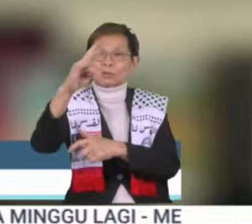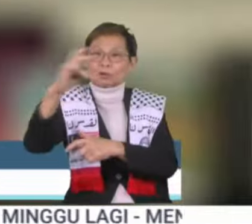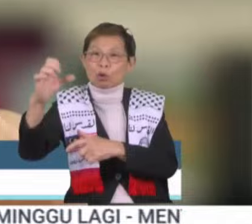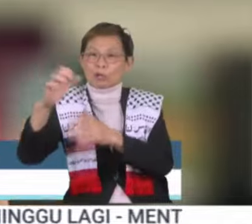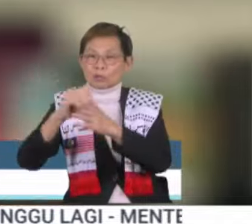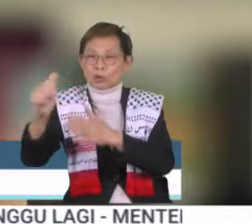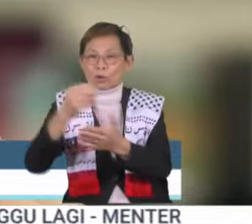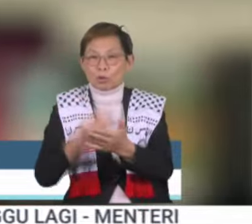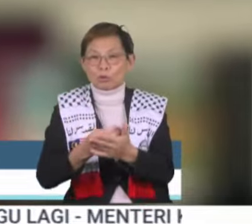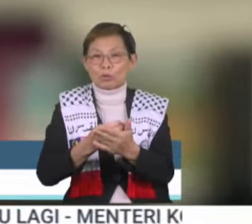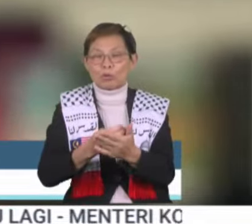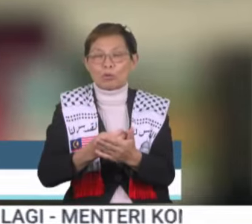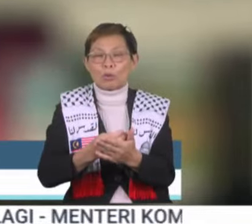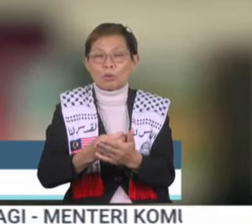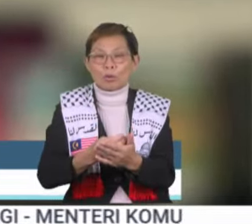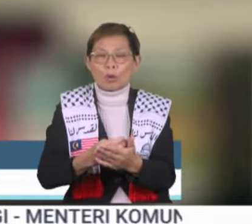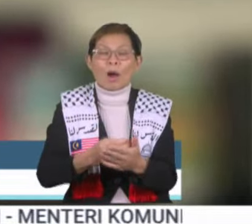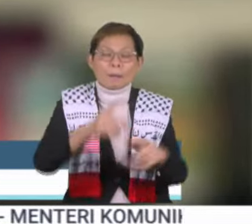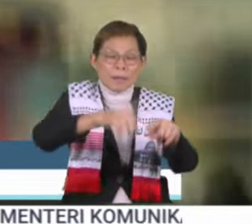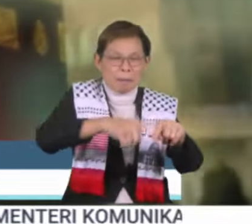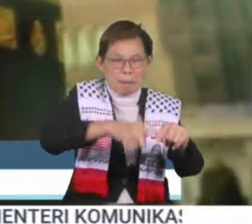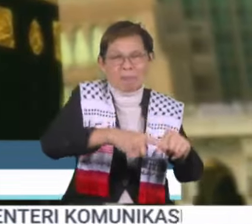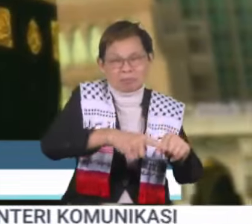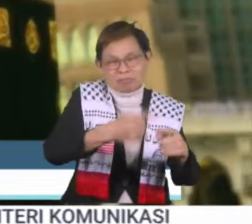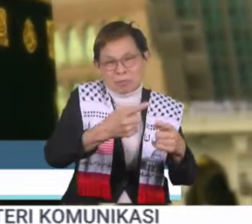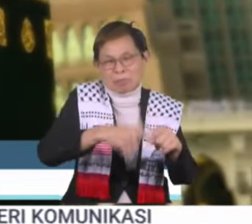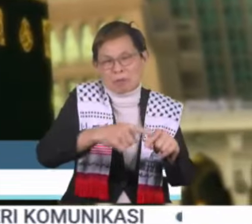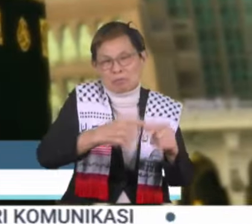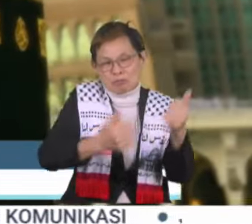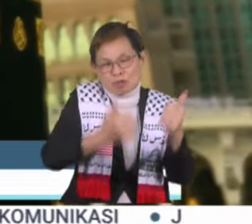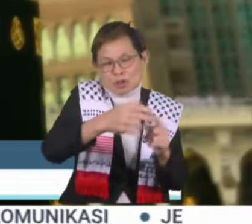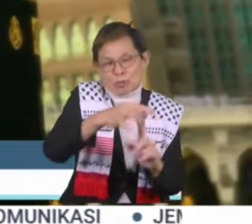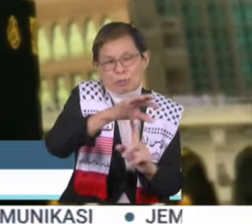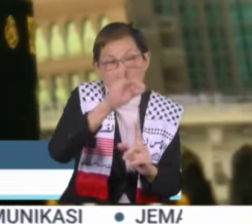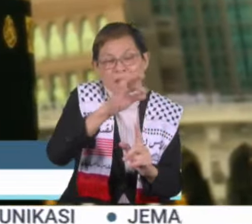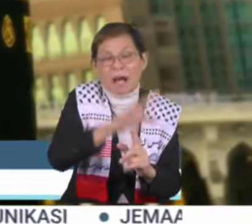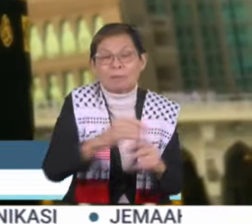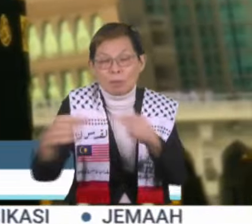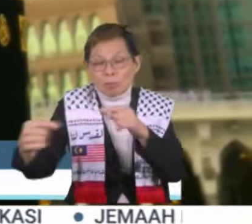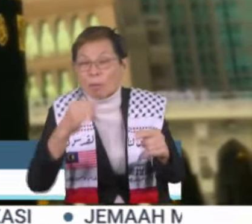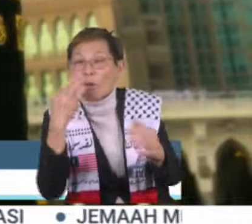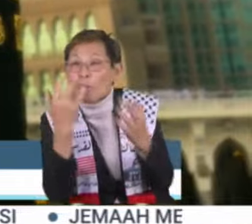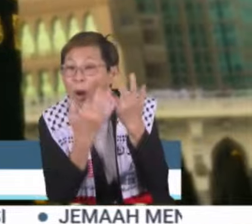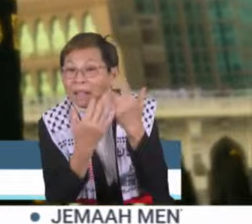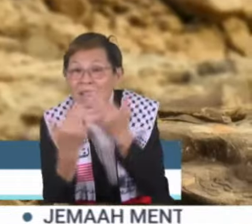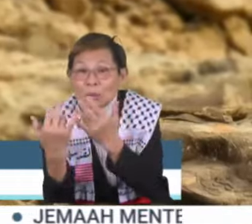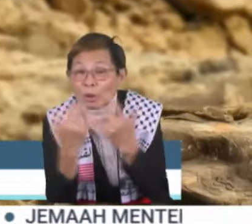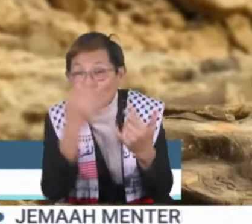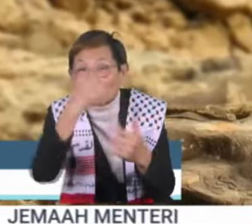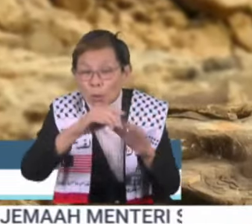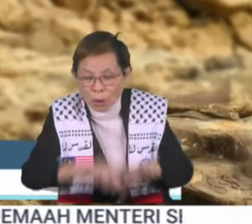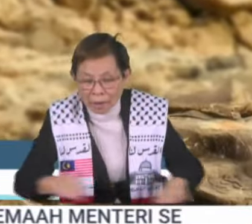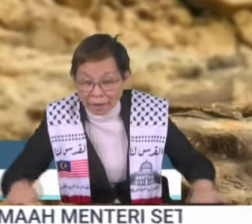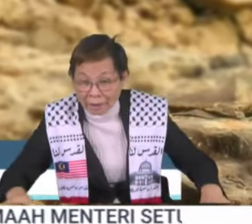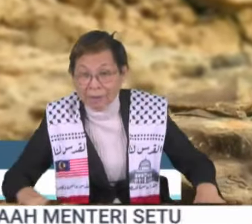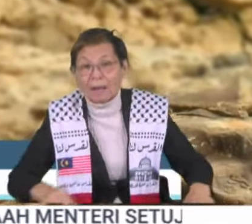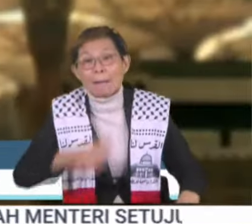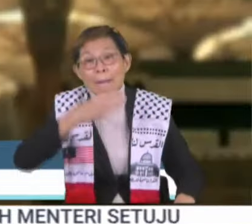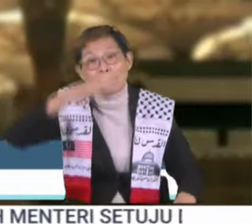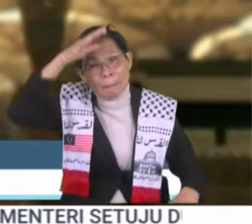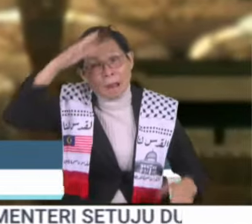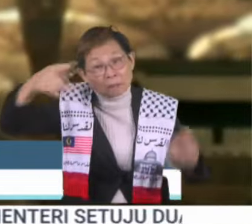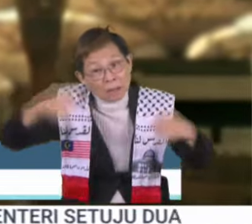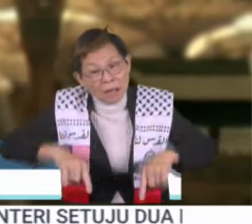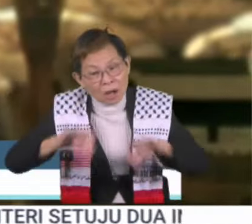untuk setiap pakej umrah bergantung pada pakej. Kemudian kita akan adakan pertandingan mewarna untuk anak-anak. Jadi ibu bapa yang